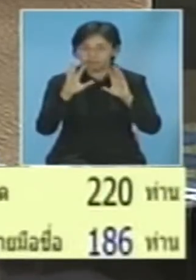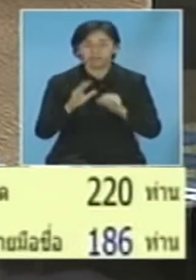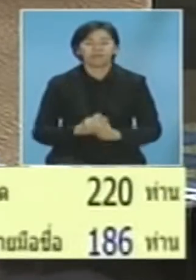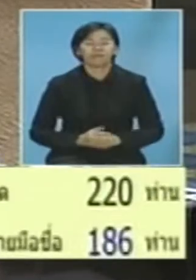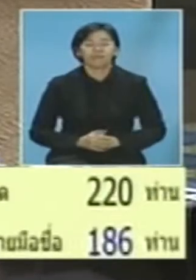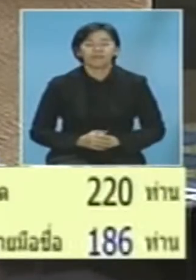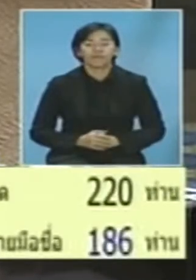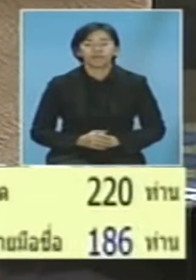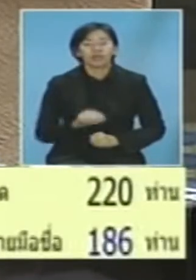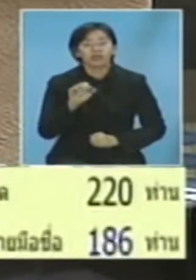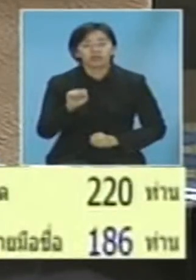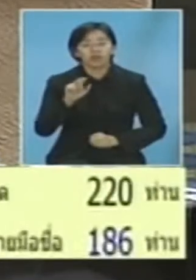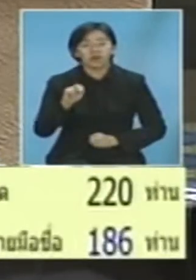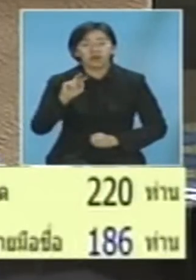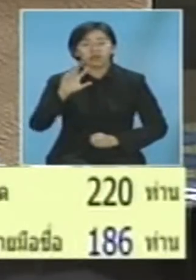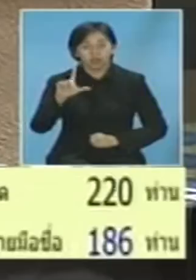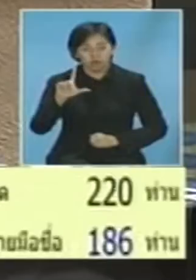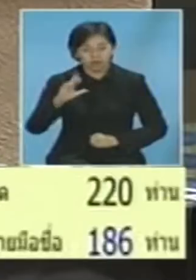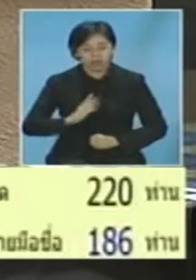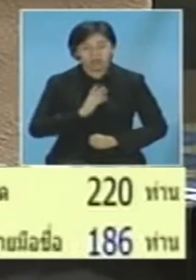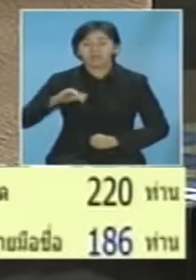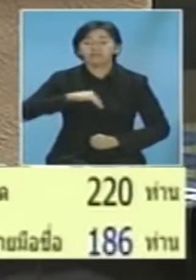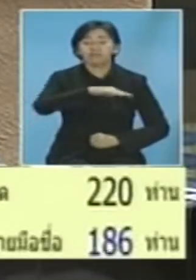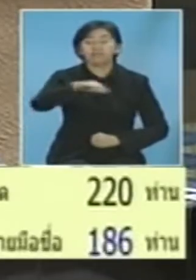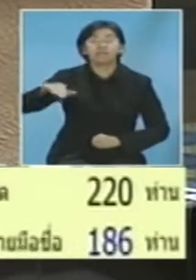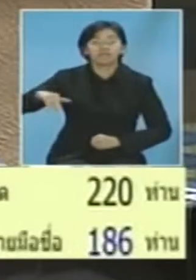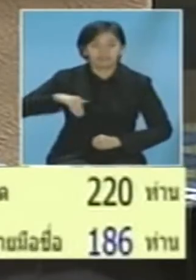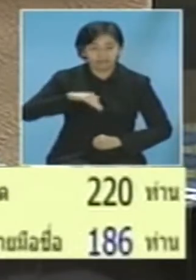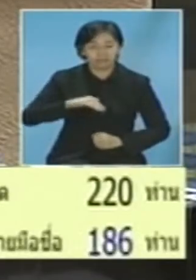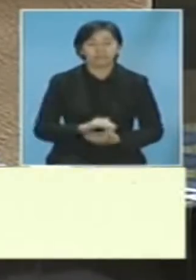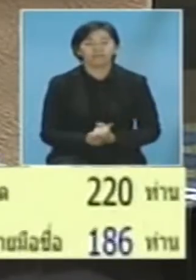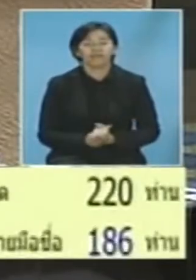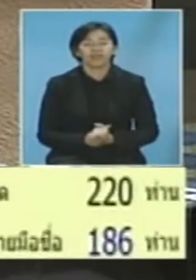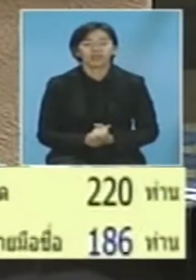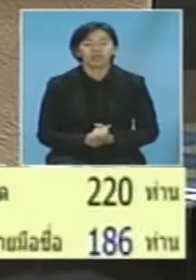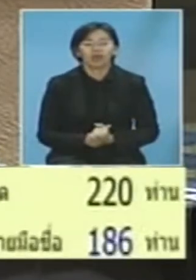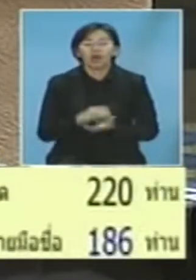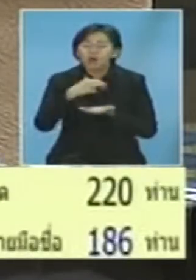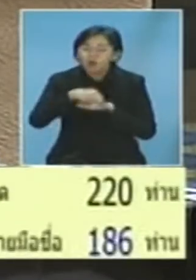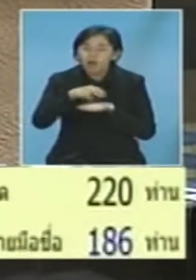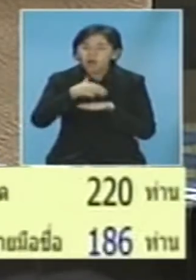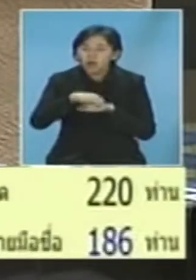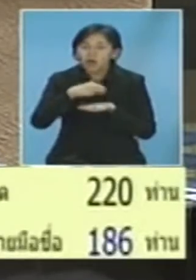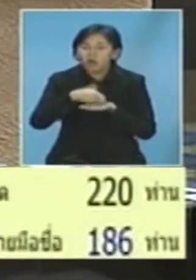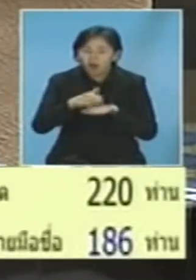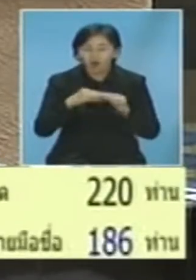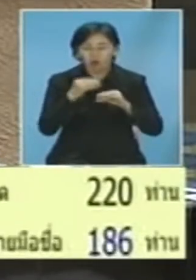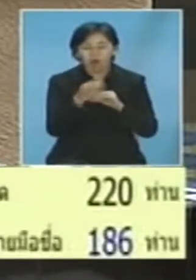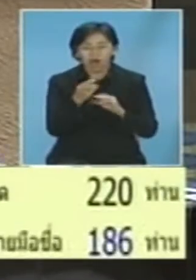ท่านสมาชิกสภานิติบัญญัติแห่งชาติที่เคารพจากความเสียหายในการระบายข้าวข